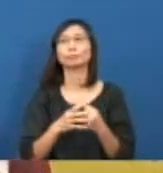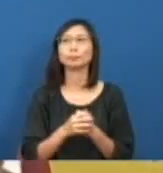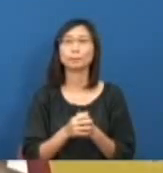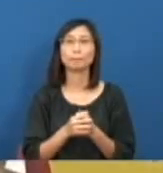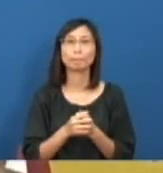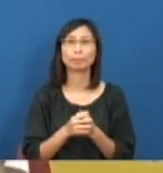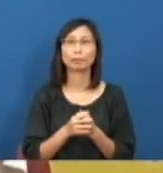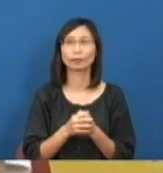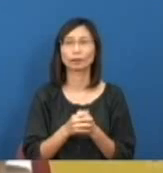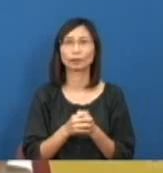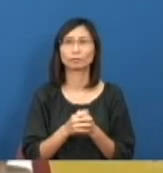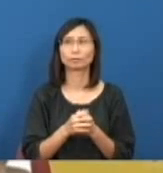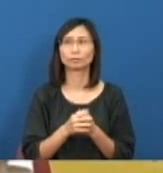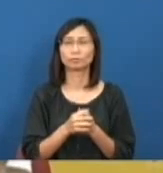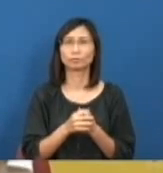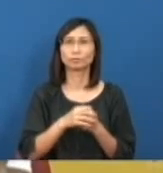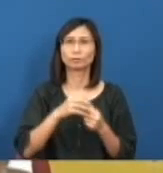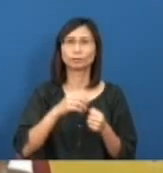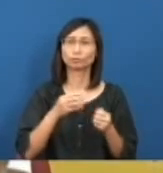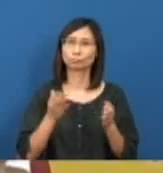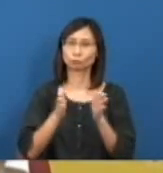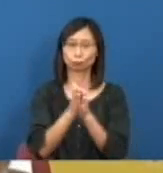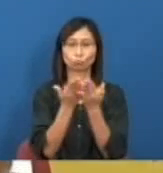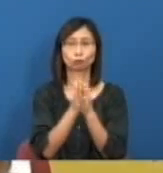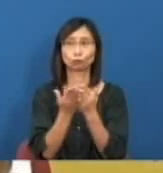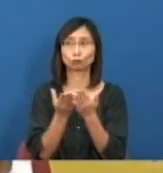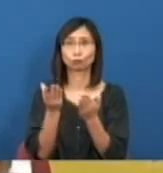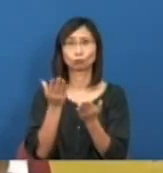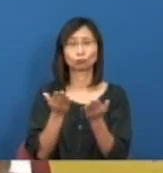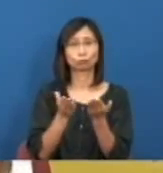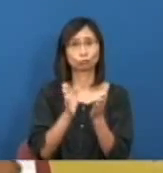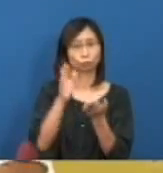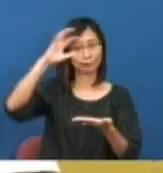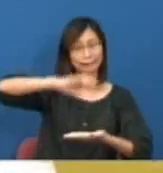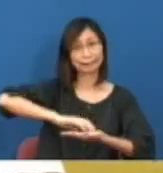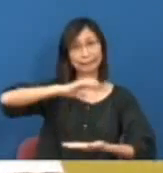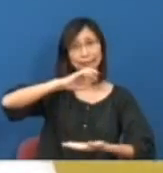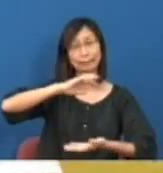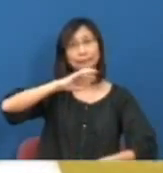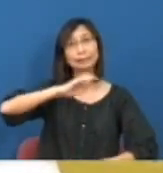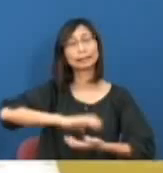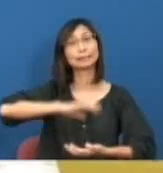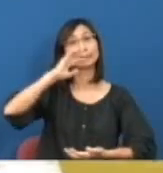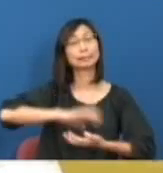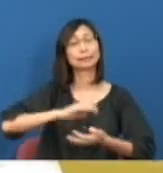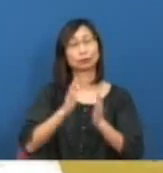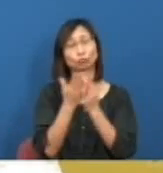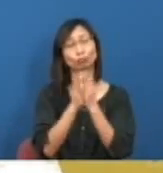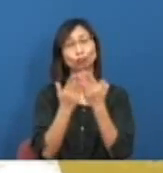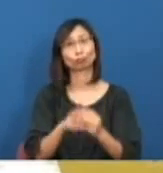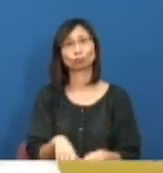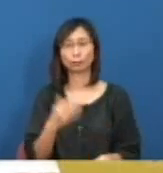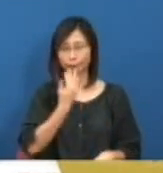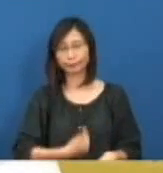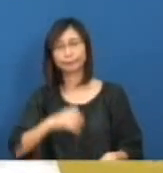個本身是一個出版商，咁即係為咗一個即係講義氣或者講氣節，咁寧